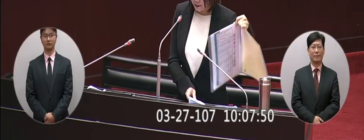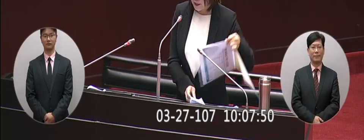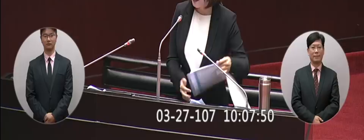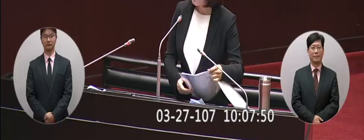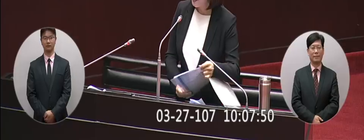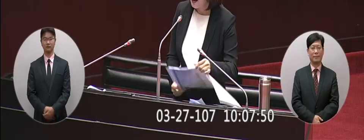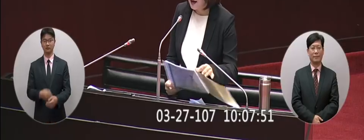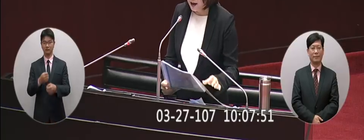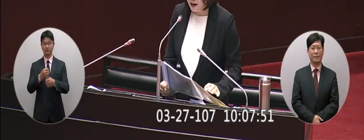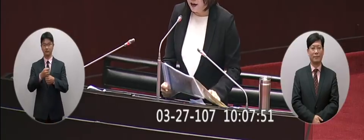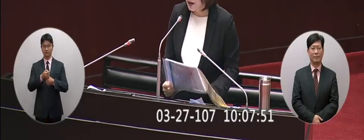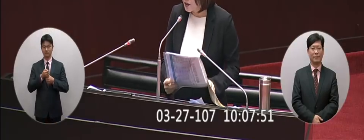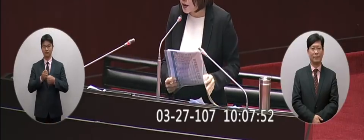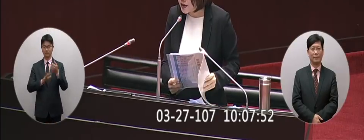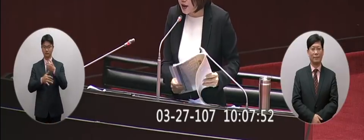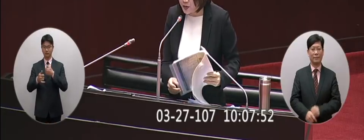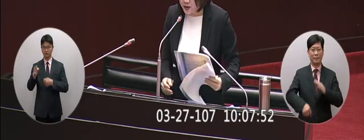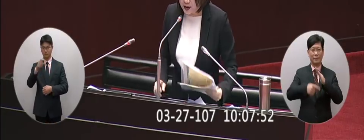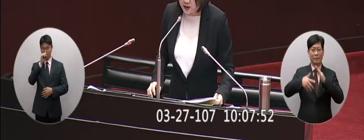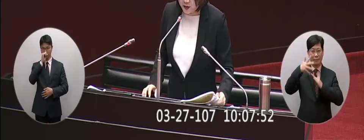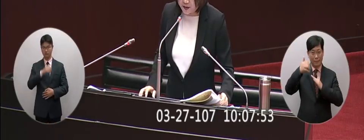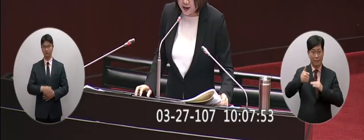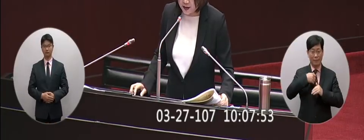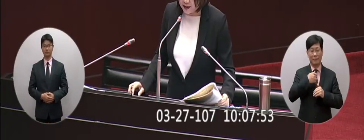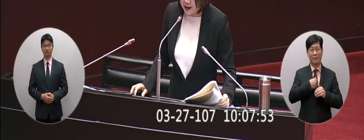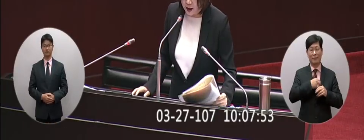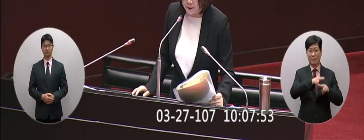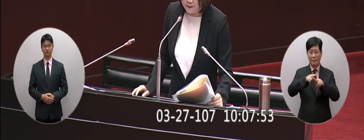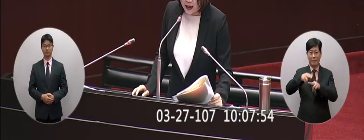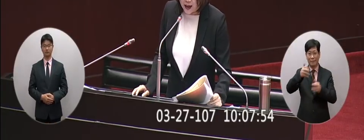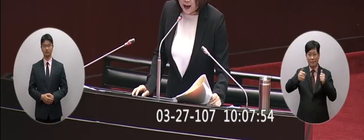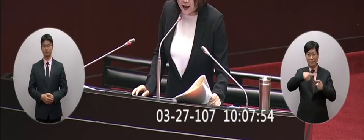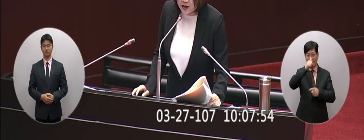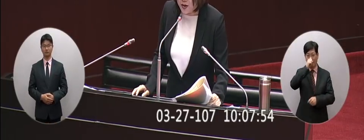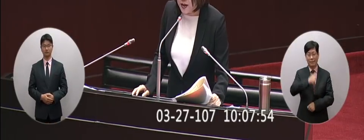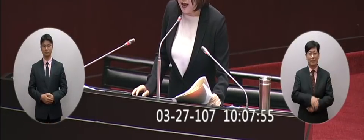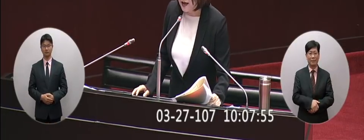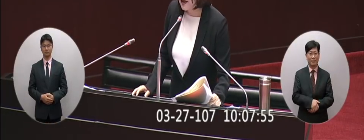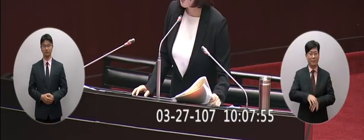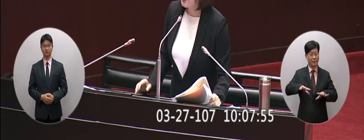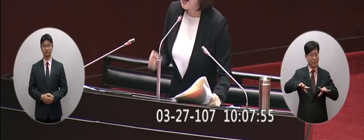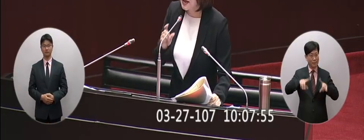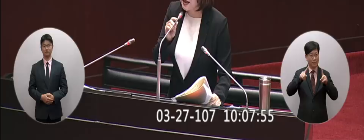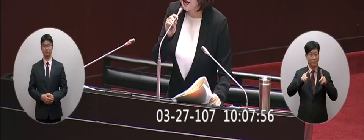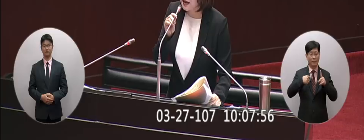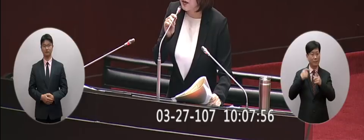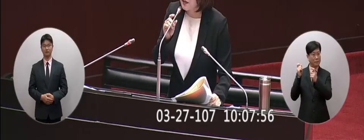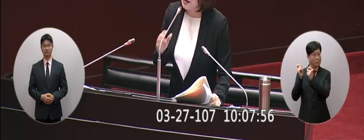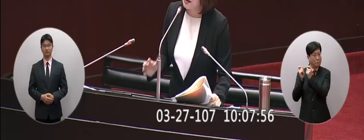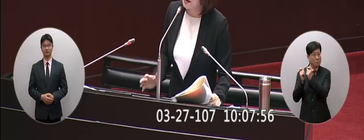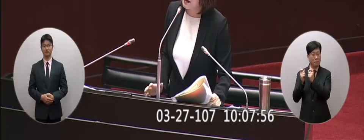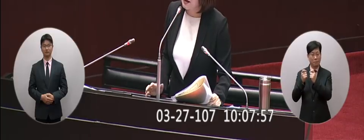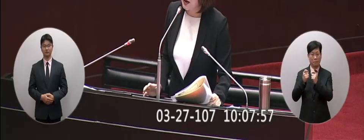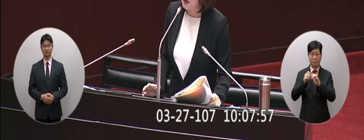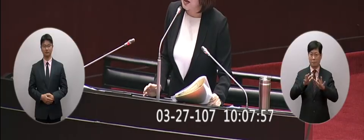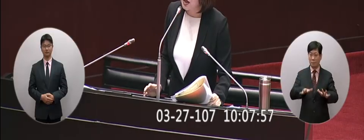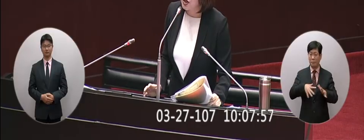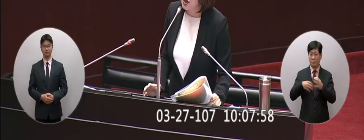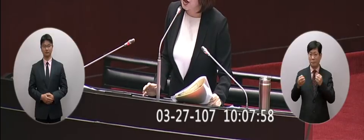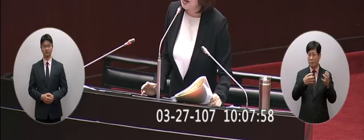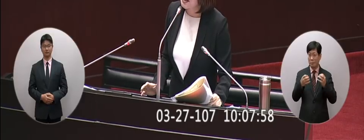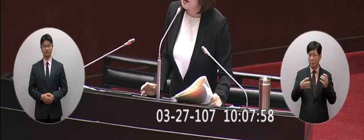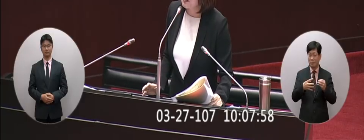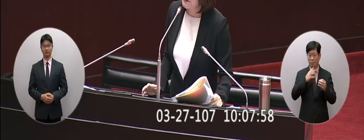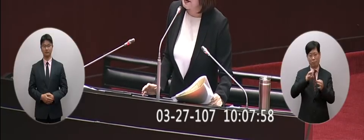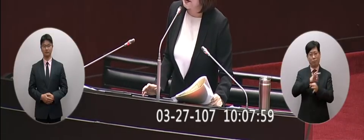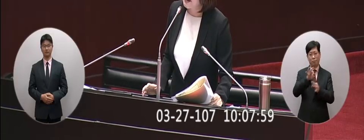马委你好。 院长，所有列席官员，大家好。首先，最近因为我们今天探讨的